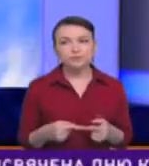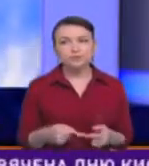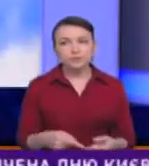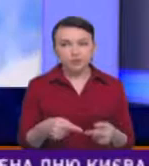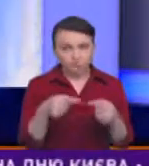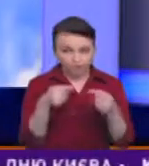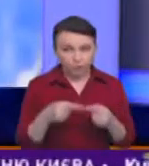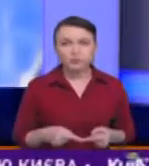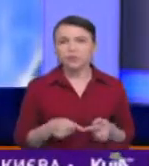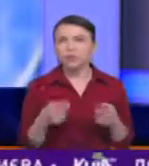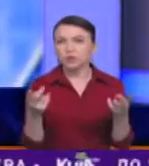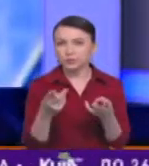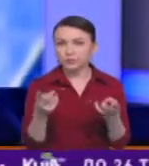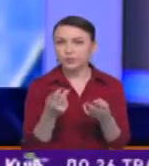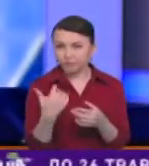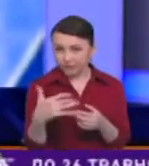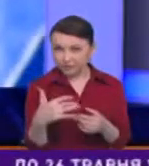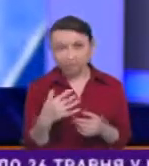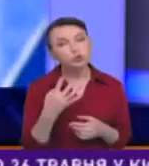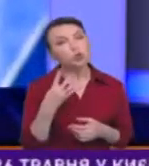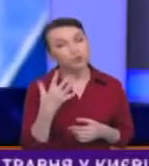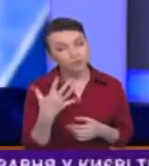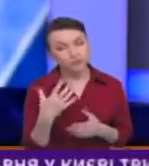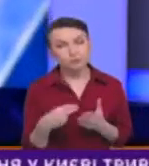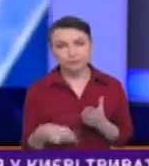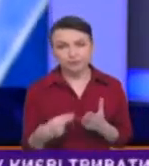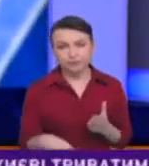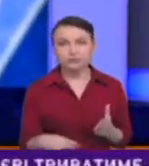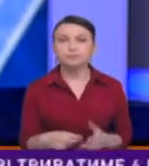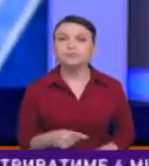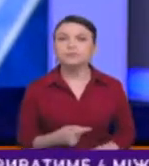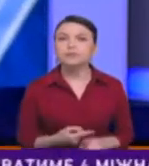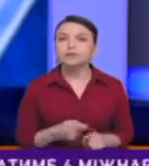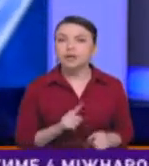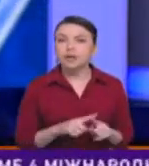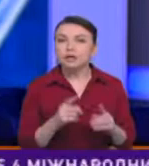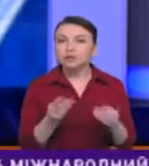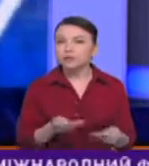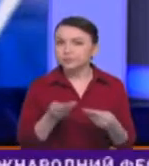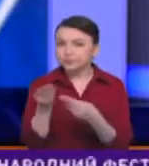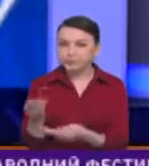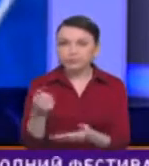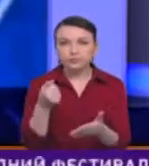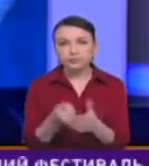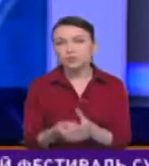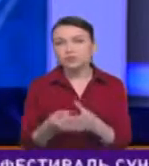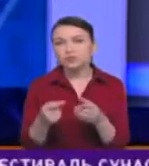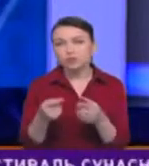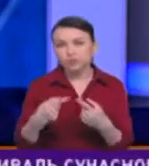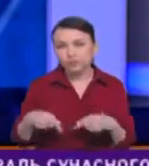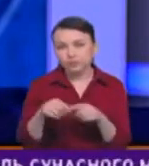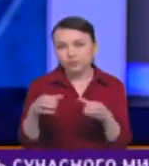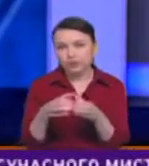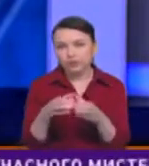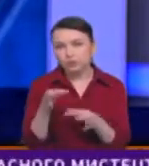народних депутатів, це, як суб'єкта конституційного подання, ні, 45. 45. 45, то воно надходить до апарату, апарат быстро